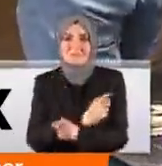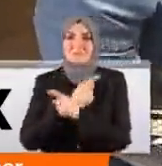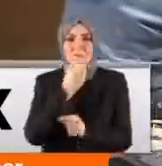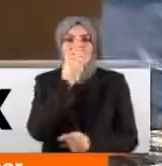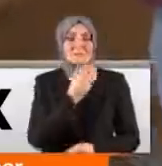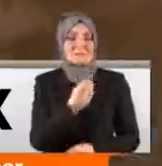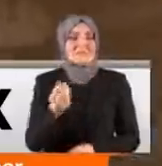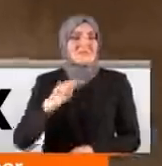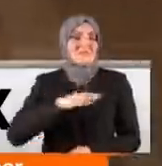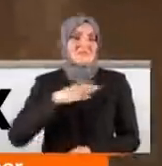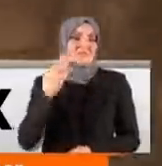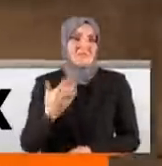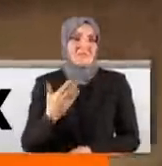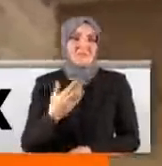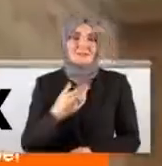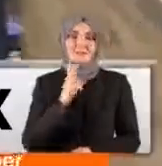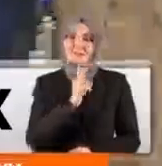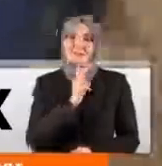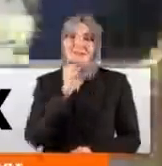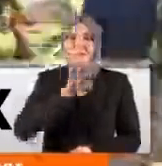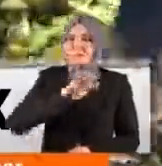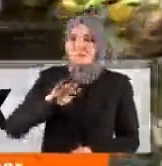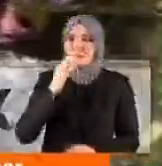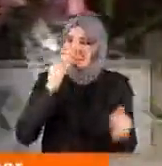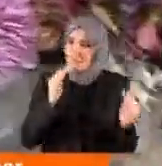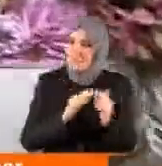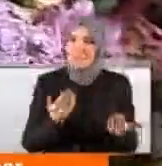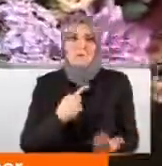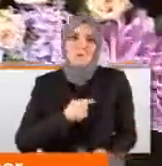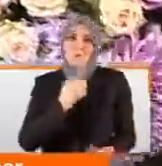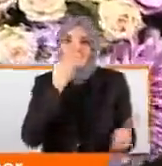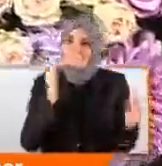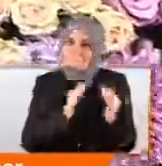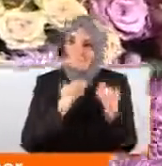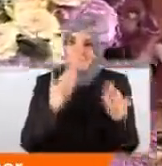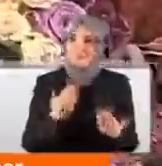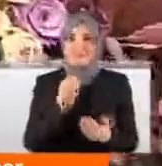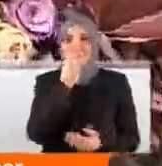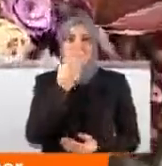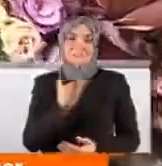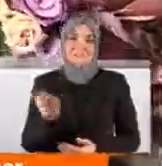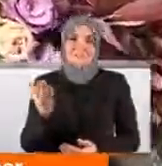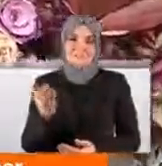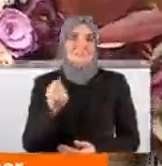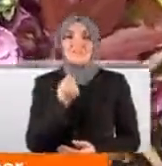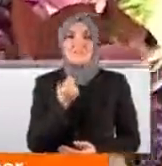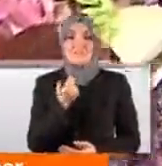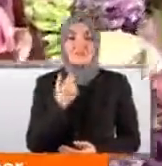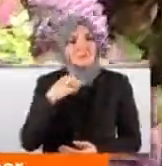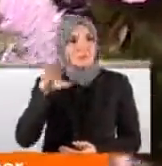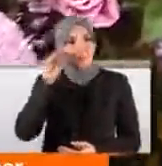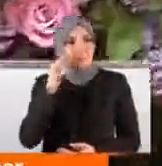üçünüze göre gönlünüze göre istediğiniz her şey hemen Şurdan bir kaç fiyat vereyim sen şimdi izleyiciler hemen